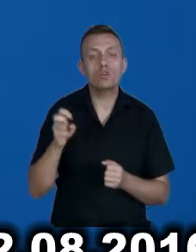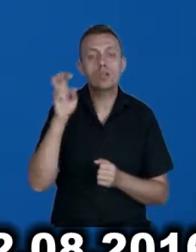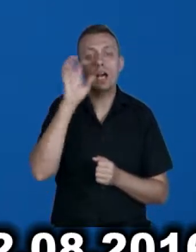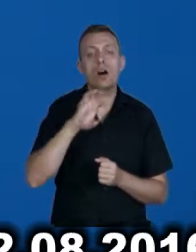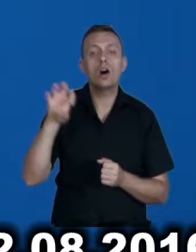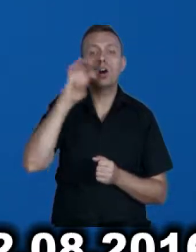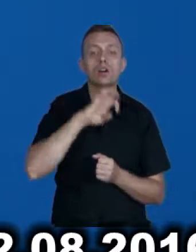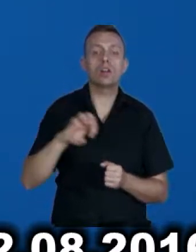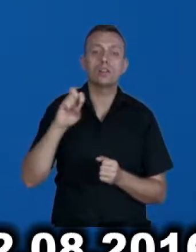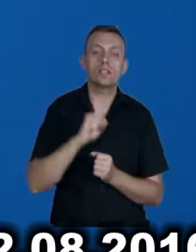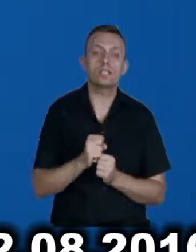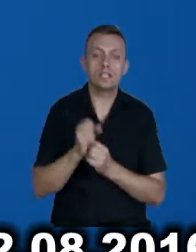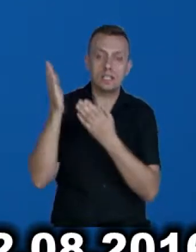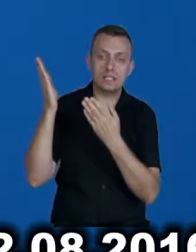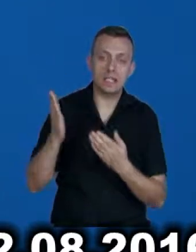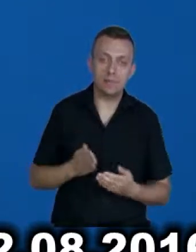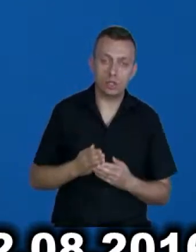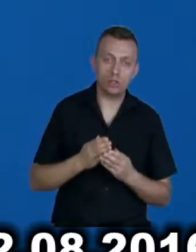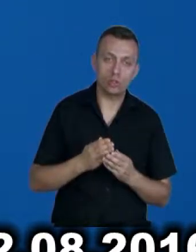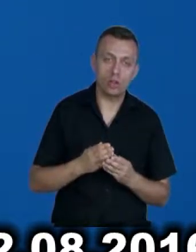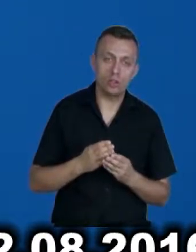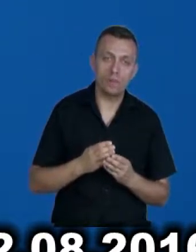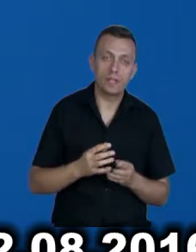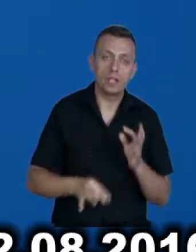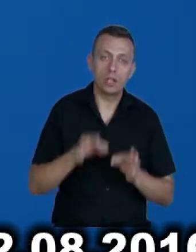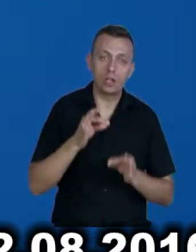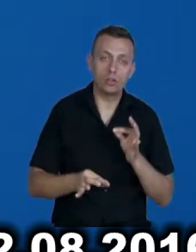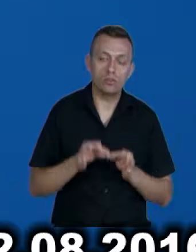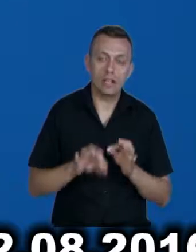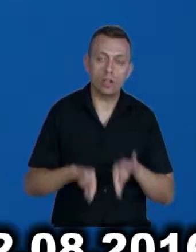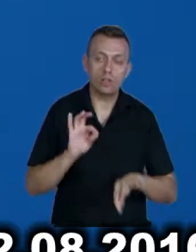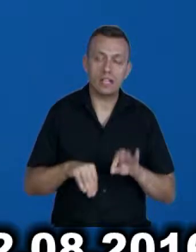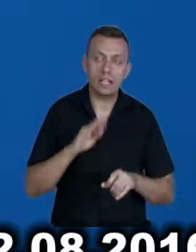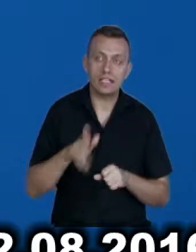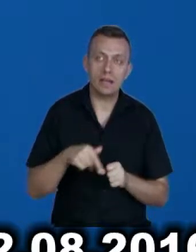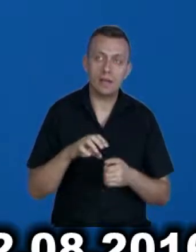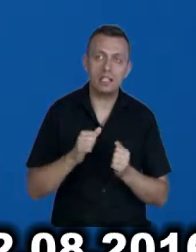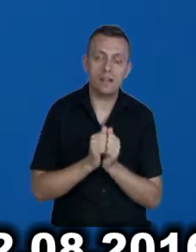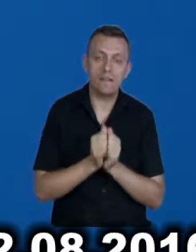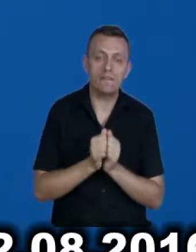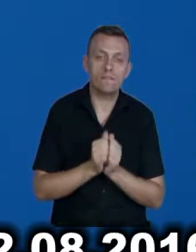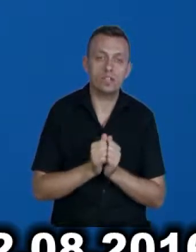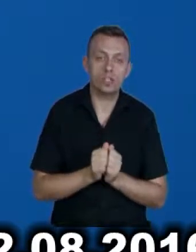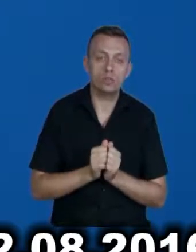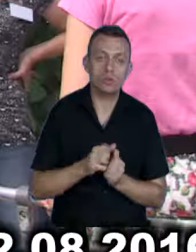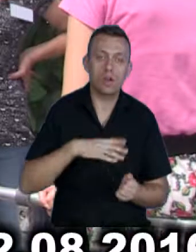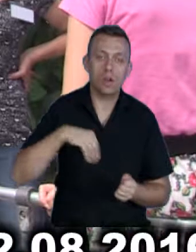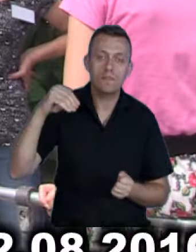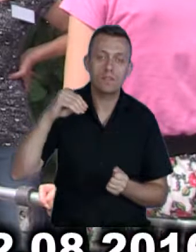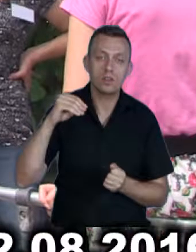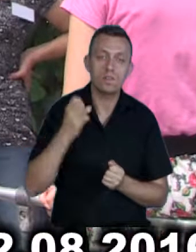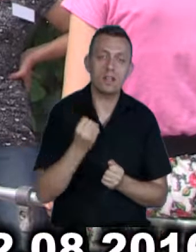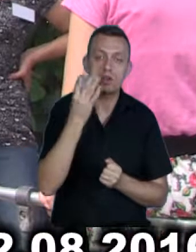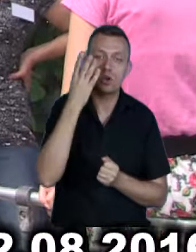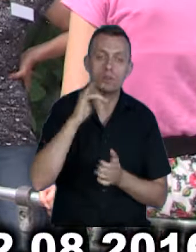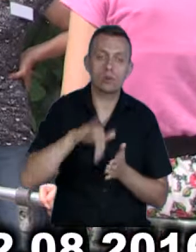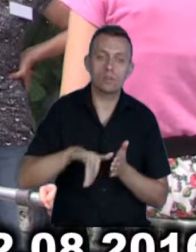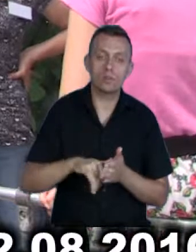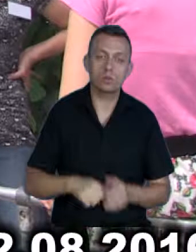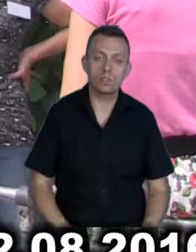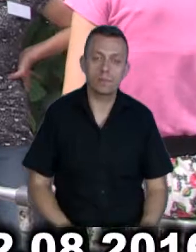rzecz jasna różom, która to konferencja odbędzie się przy okazji tegorocznego wrześniowego Święta Róży. W ramach